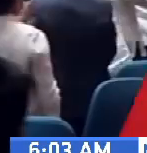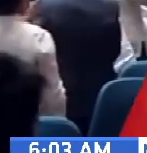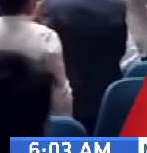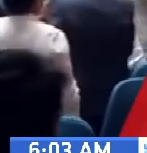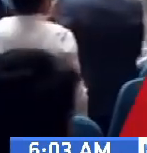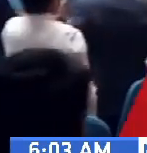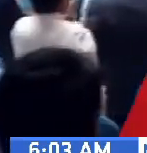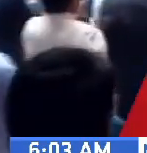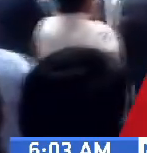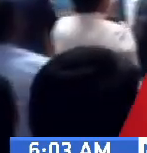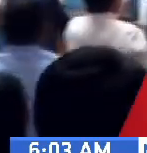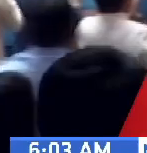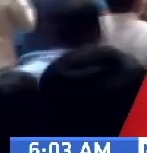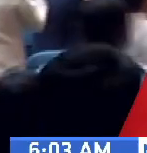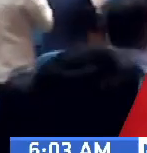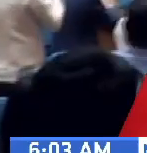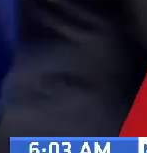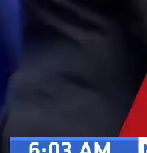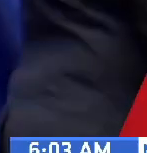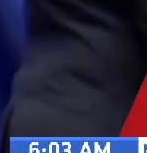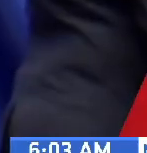Pilipinas.